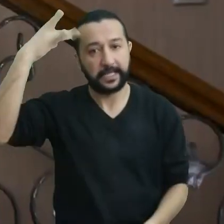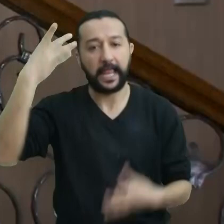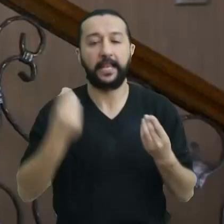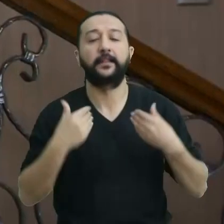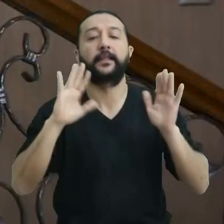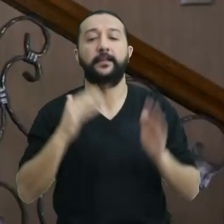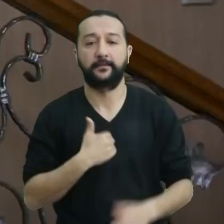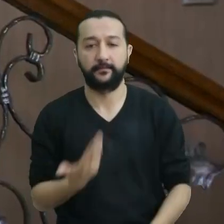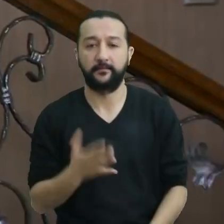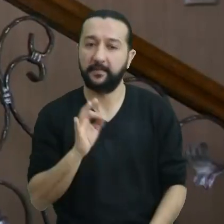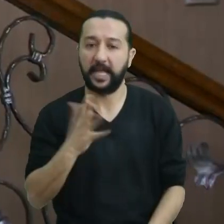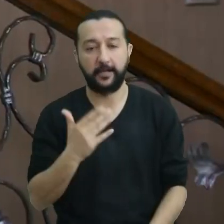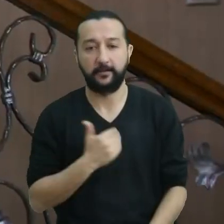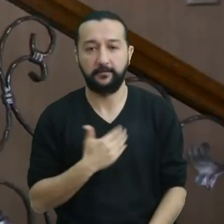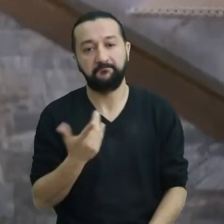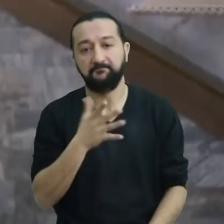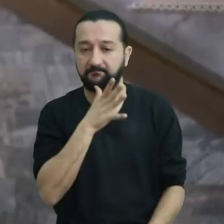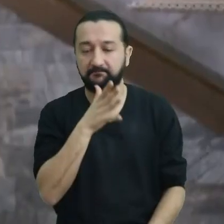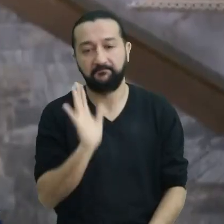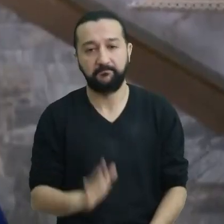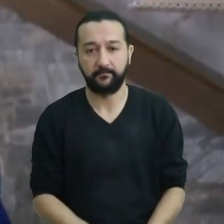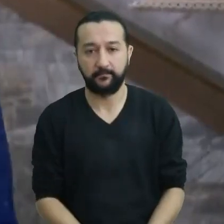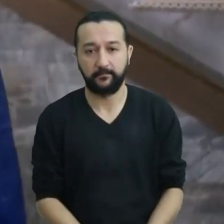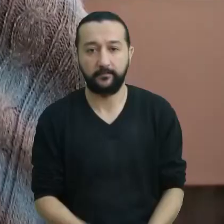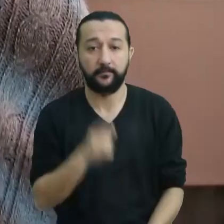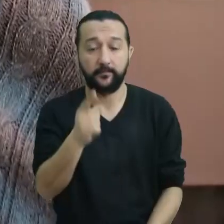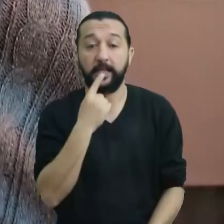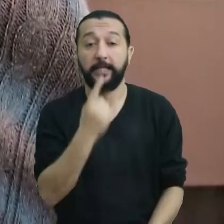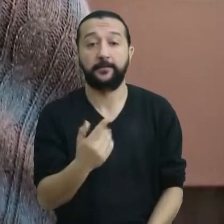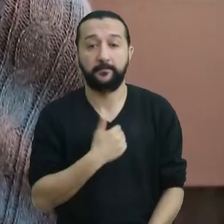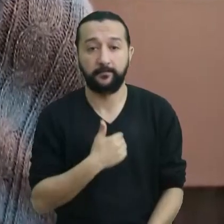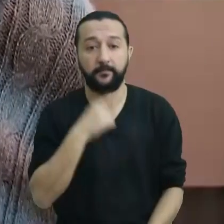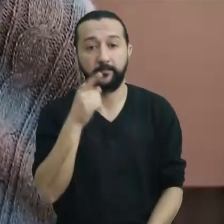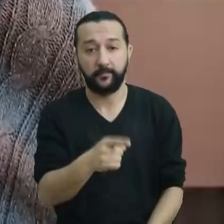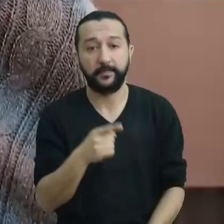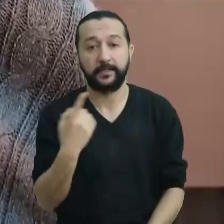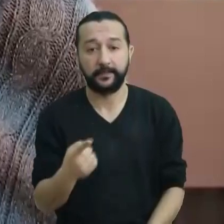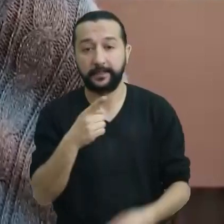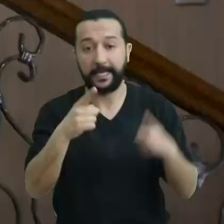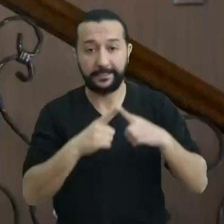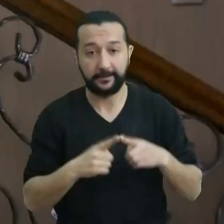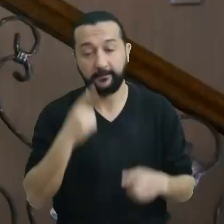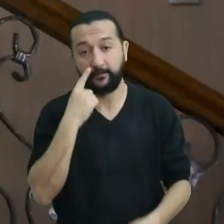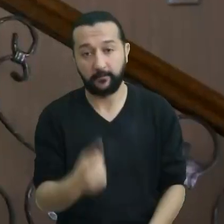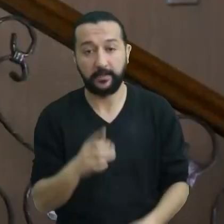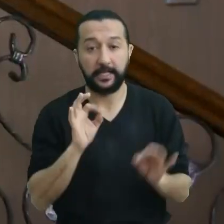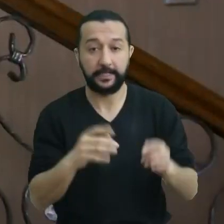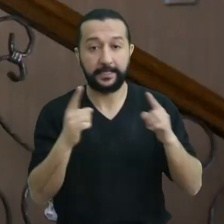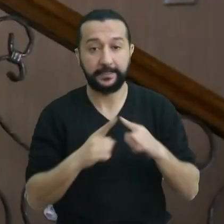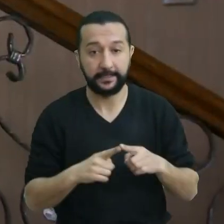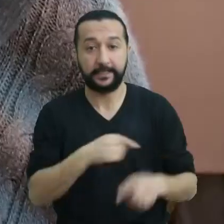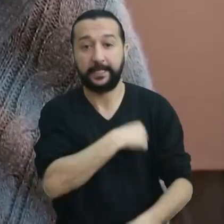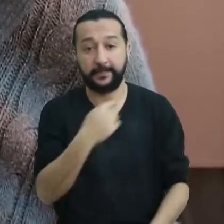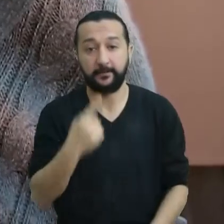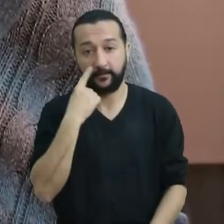kalmam herhalde yani. Benim şey diyeyim benim bu istatistiklere göre yapılan